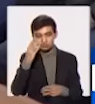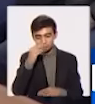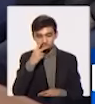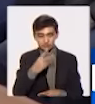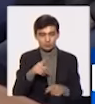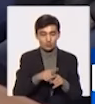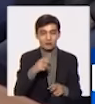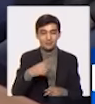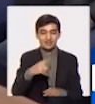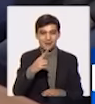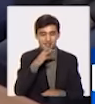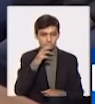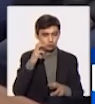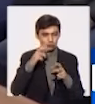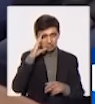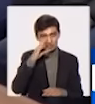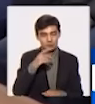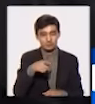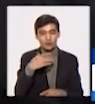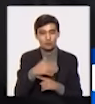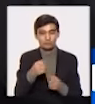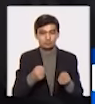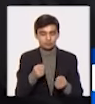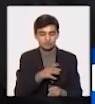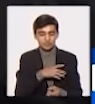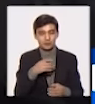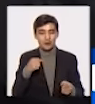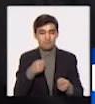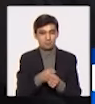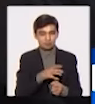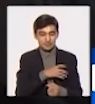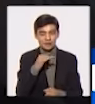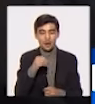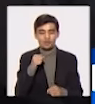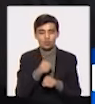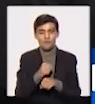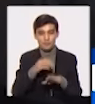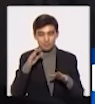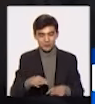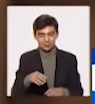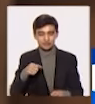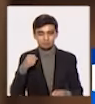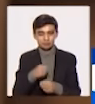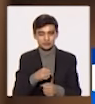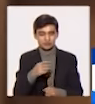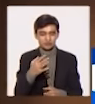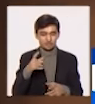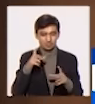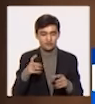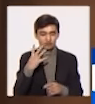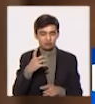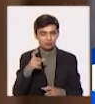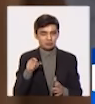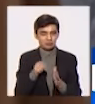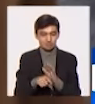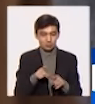сотталушы 21 жастағы студент көшеде келе жатқан автомобильмен соғылып, аялдамада тұрған бірнеше тұрғынды жапырып кеткенде осы студент